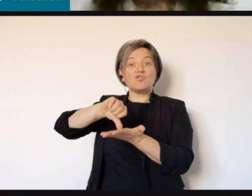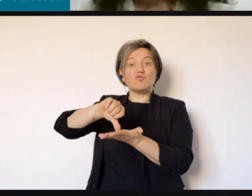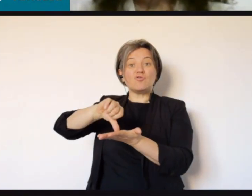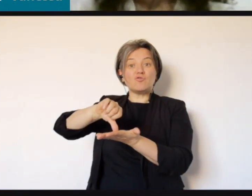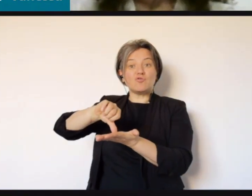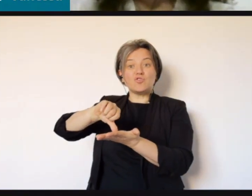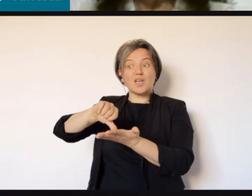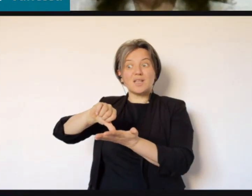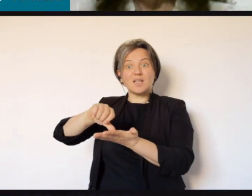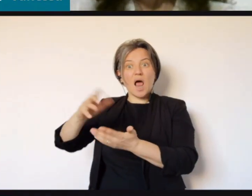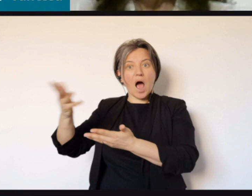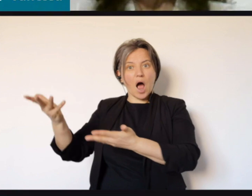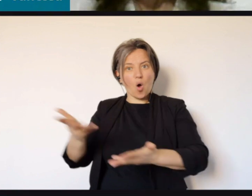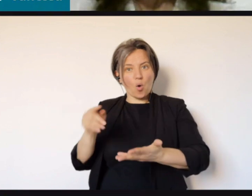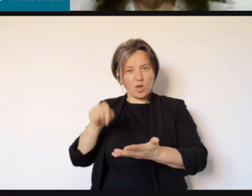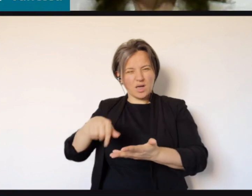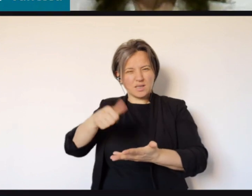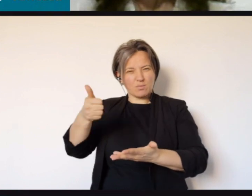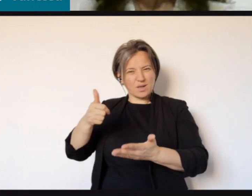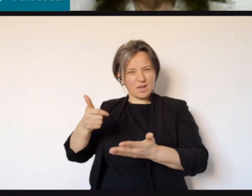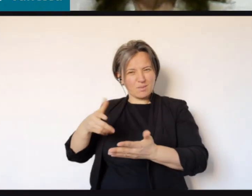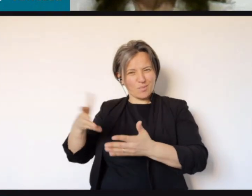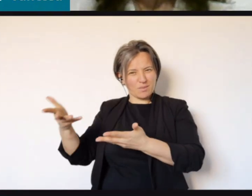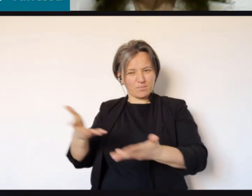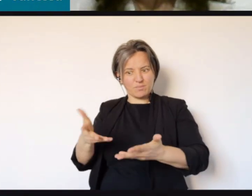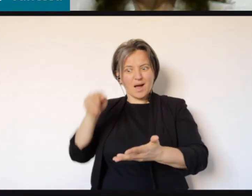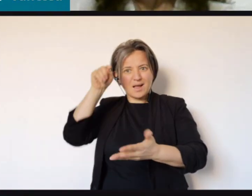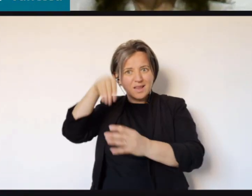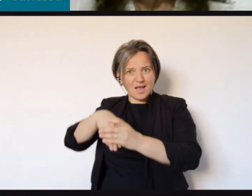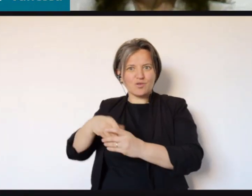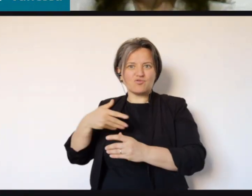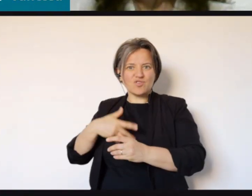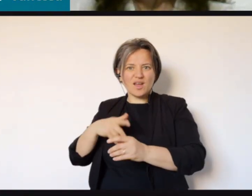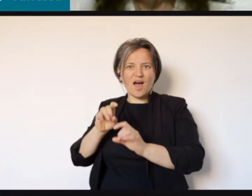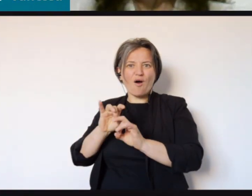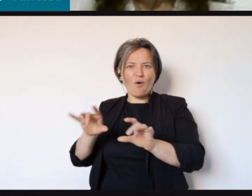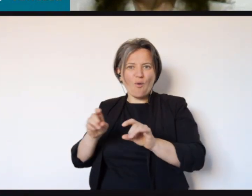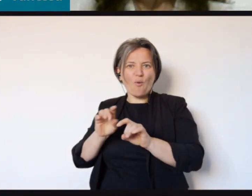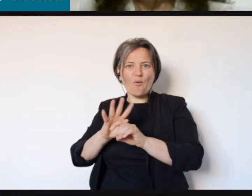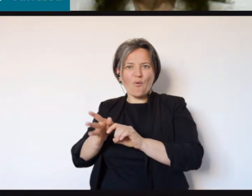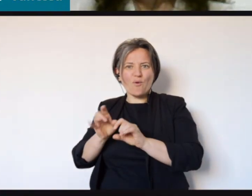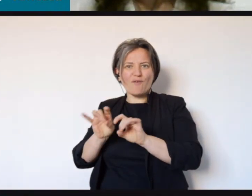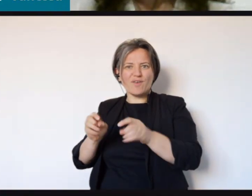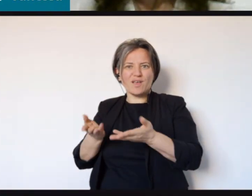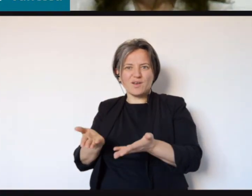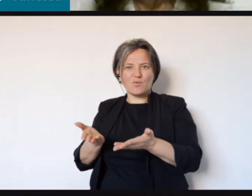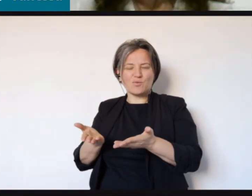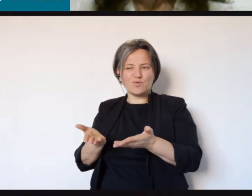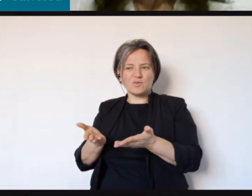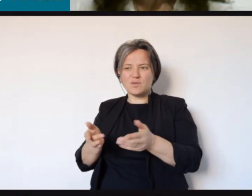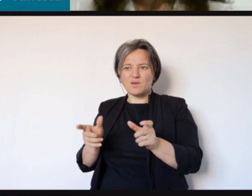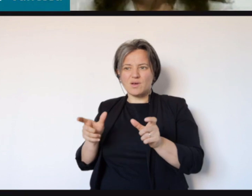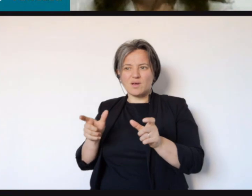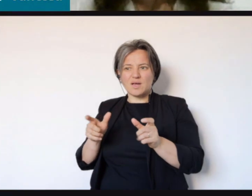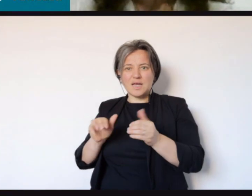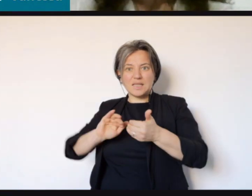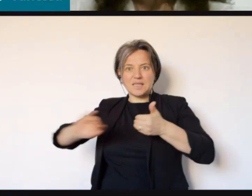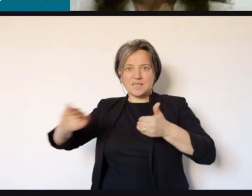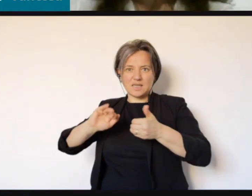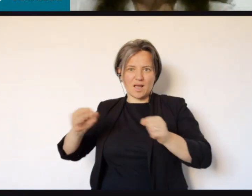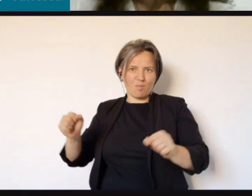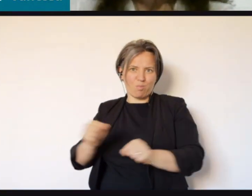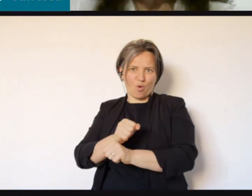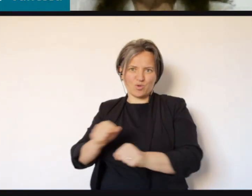anche nei centri di prima accoglienza c'era il coronavirus e non si